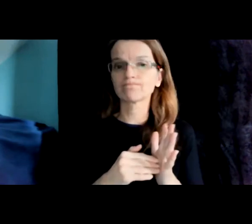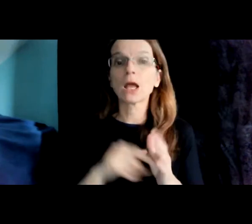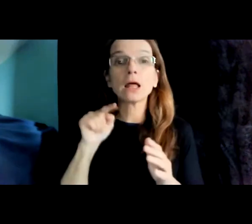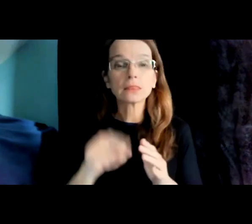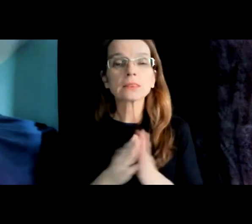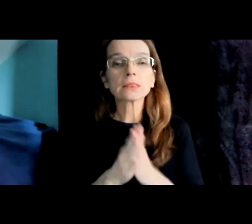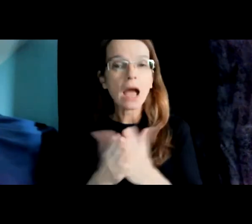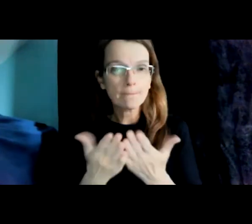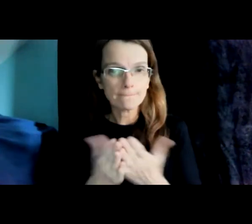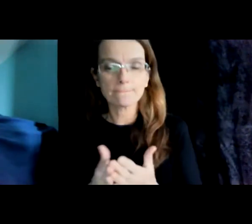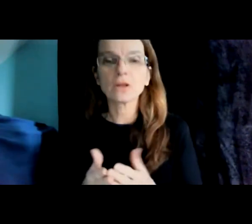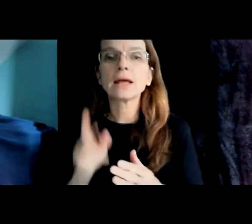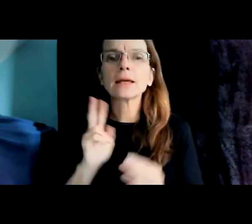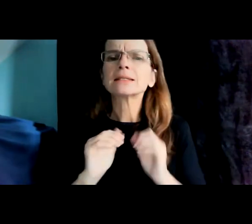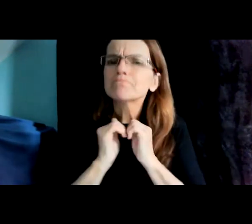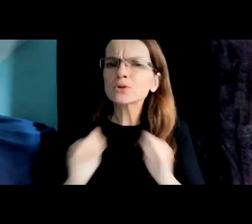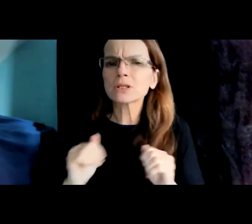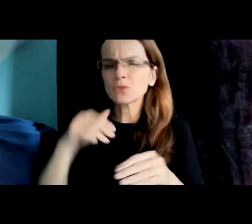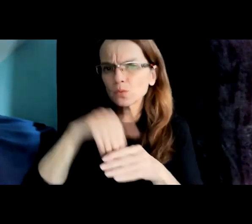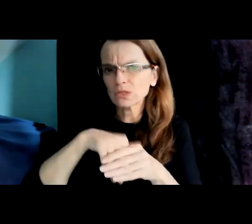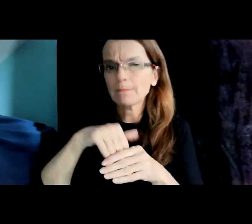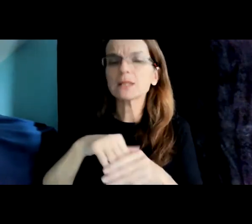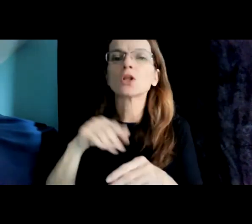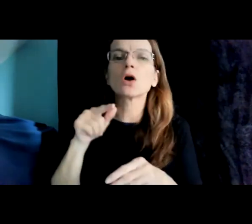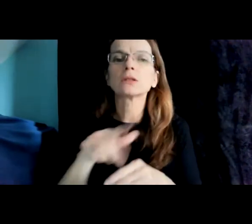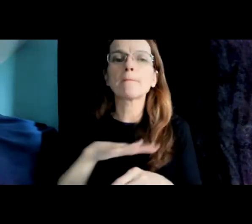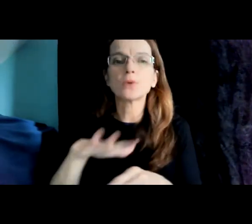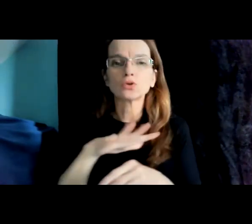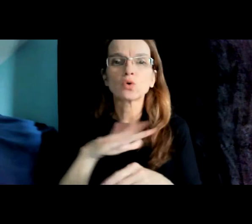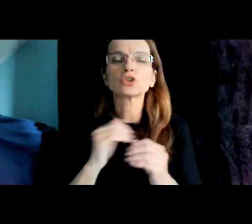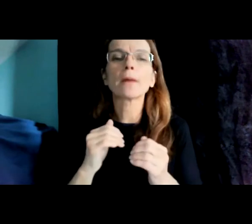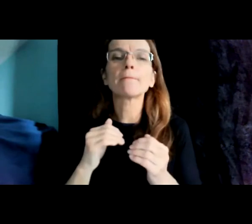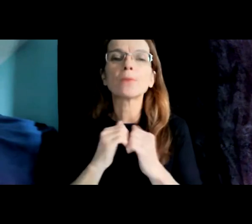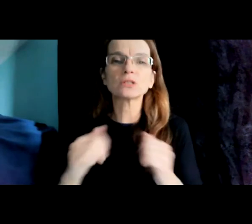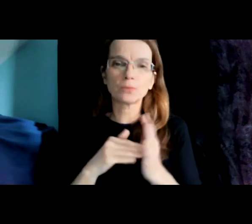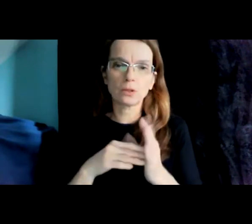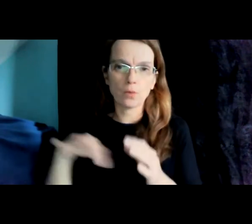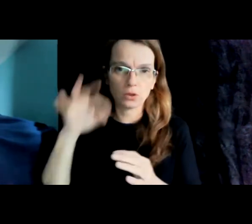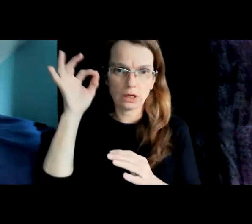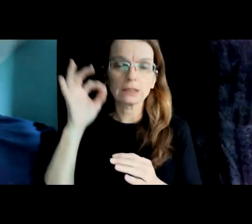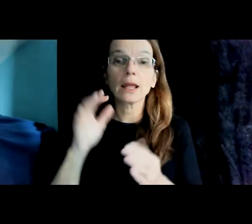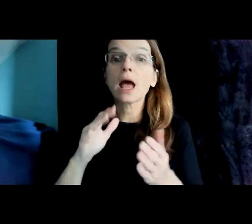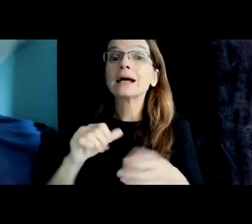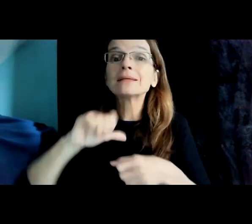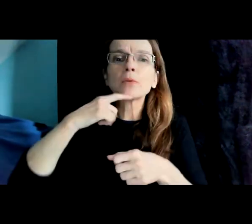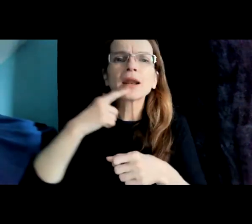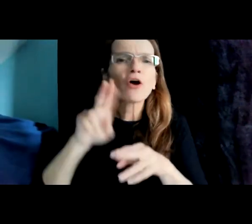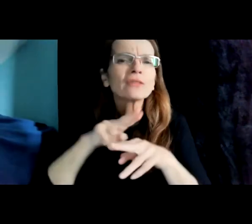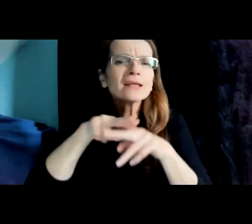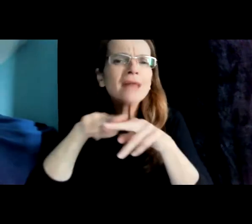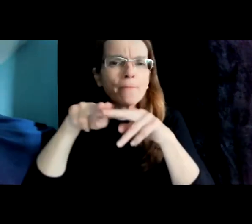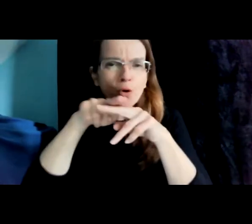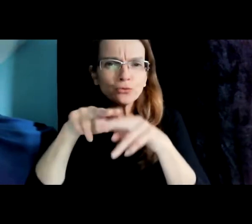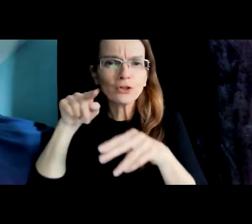hvale vredna monografija, specifično vsebino z področja posebnih potreb odraslih, zapolnjuje veliko strokovno vrzel ter